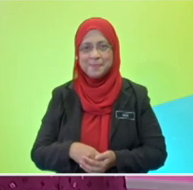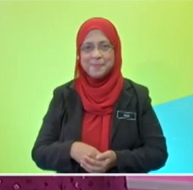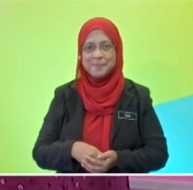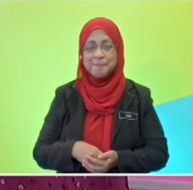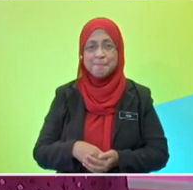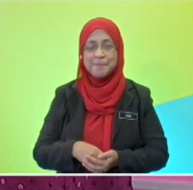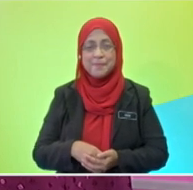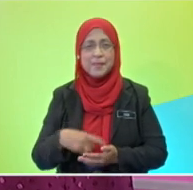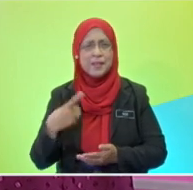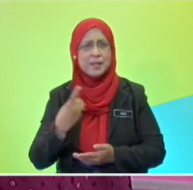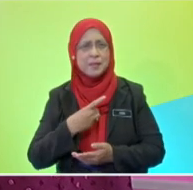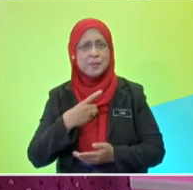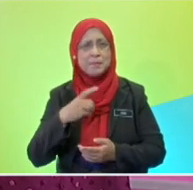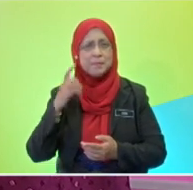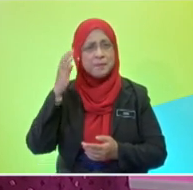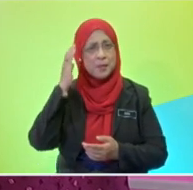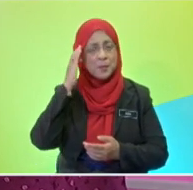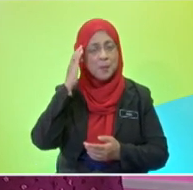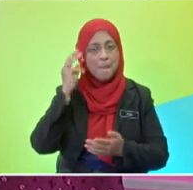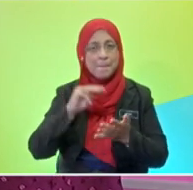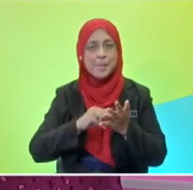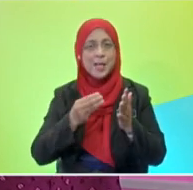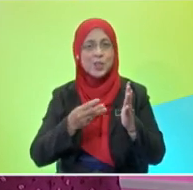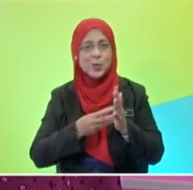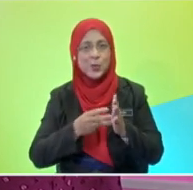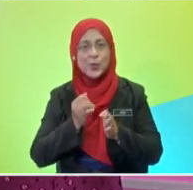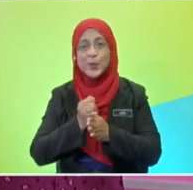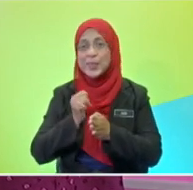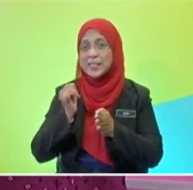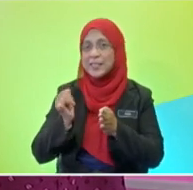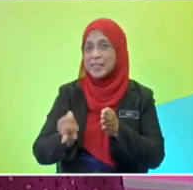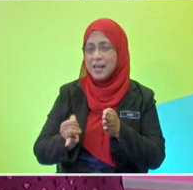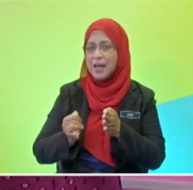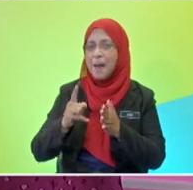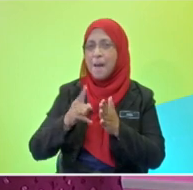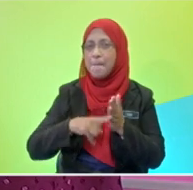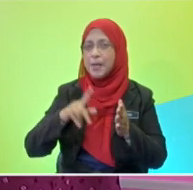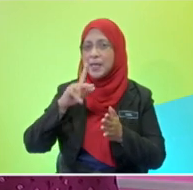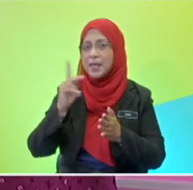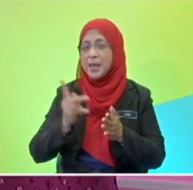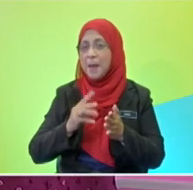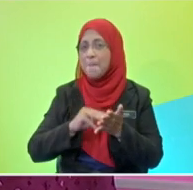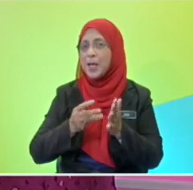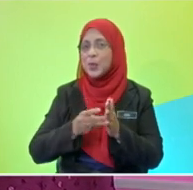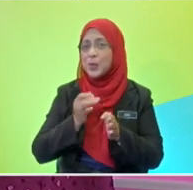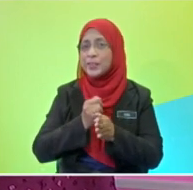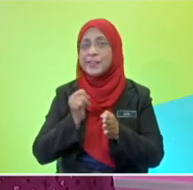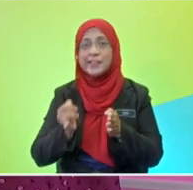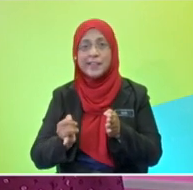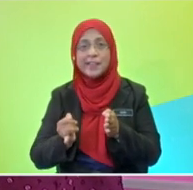terusnya kita akan pergi kepada pengertian Jiran apakah yang dimaksudkan dengan